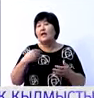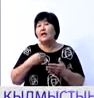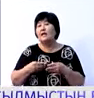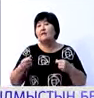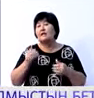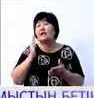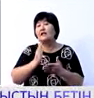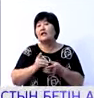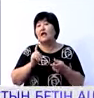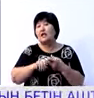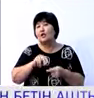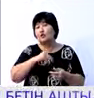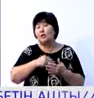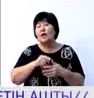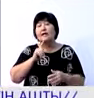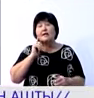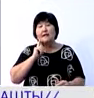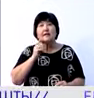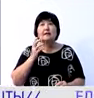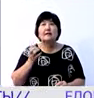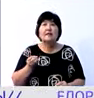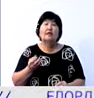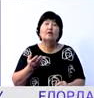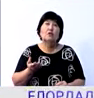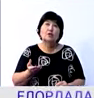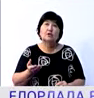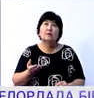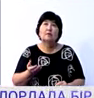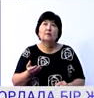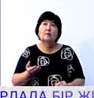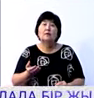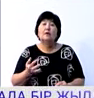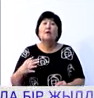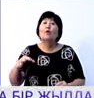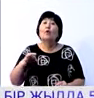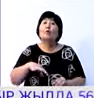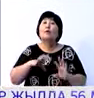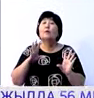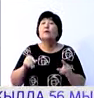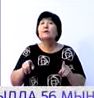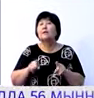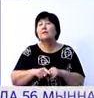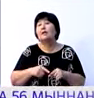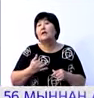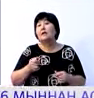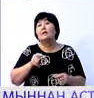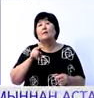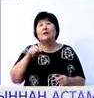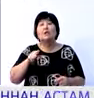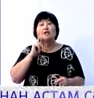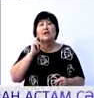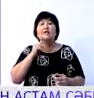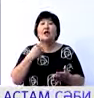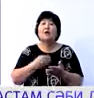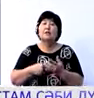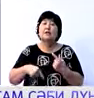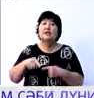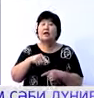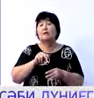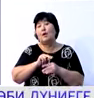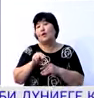тікелей жұмыс жасаса жастарымыз, және де осы облыс бойынша кемі 1000 жасқа біз бизнес сананы, кәсіпкерлік